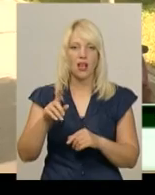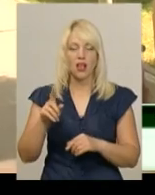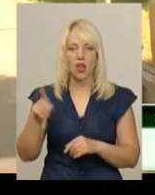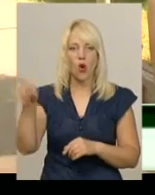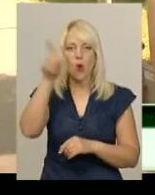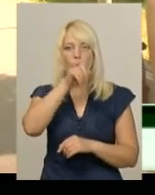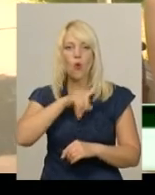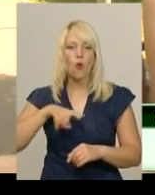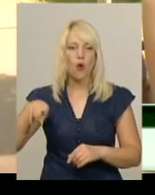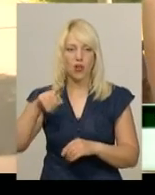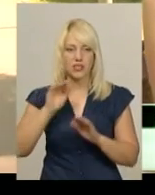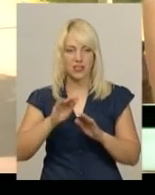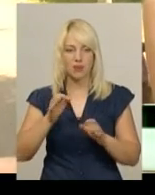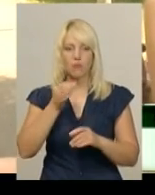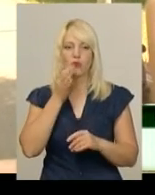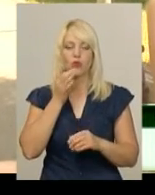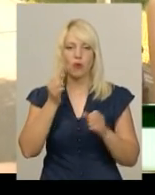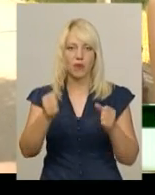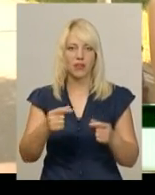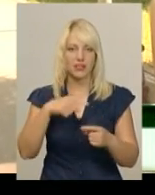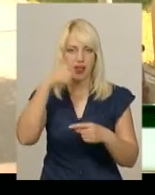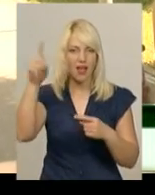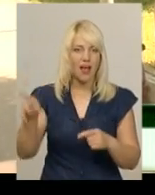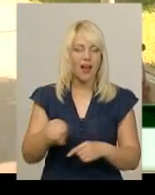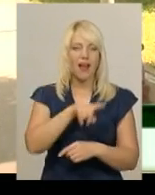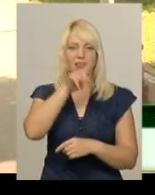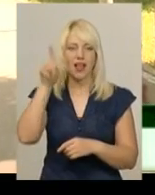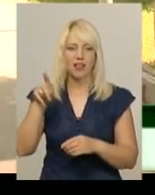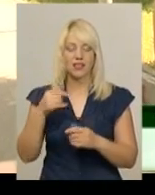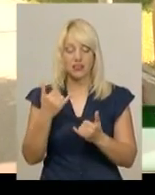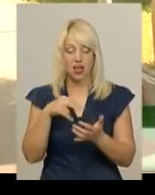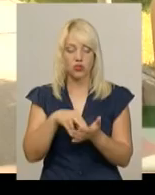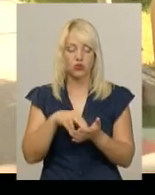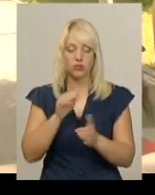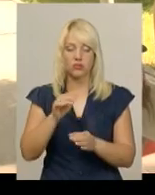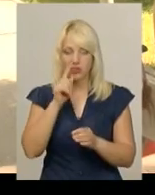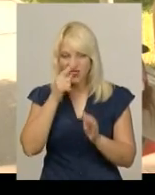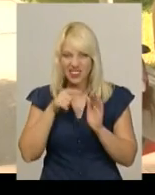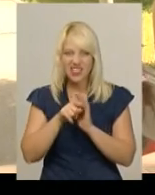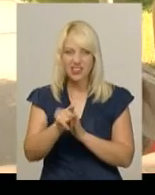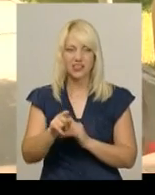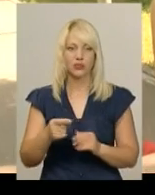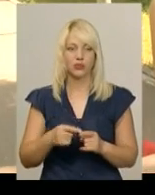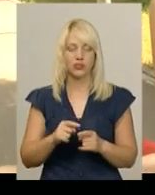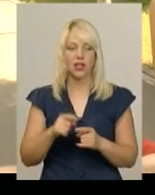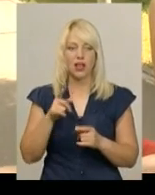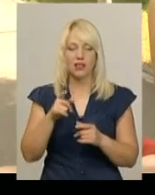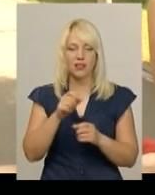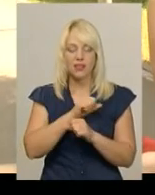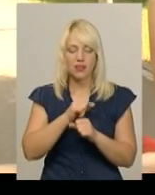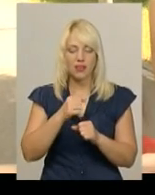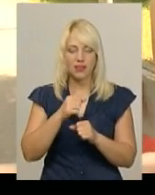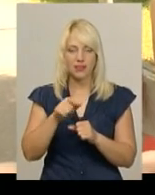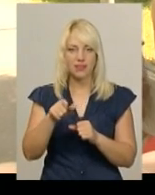каталися, дітям подобалося, а зараз стоїть. Лізуть туди і боїмося пускати в новоаварійному стані.